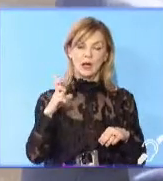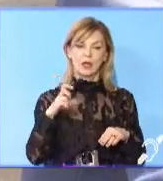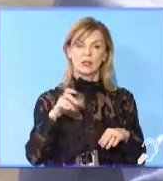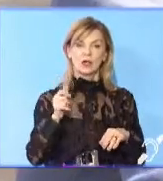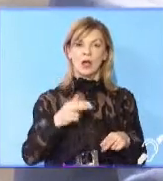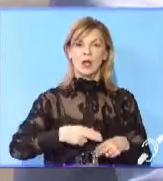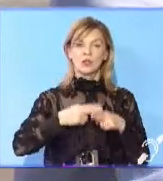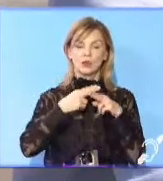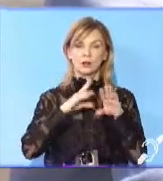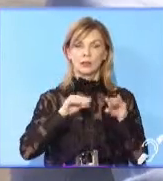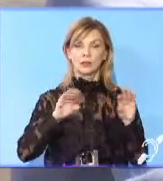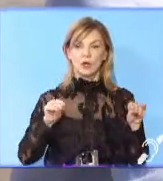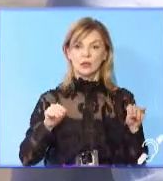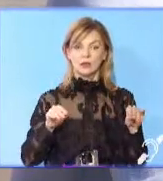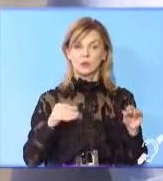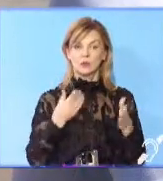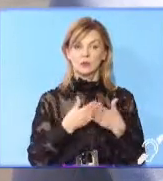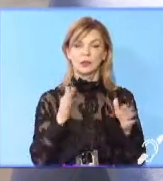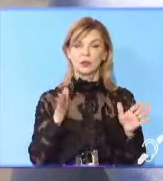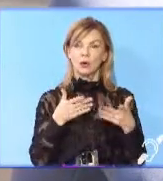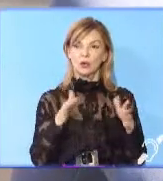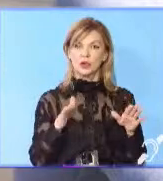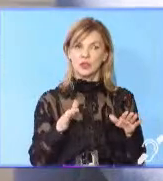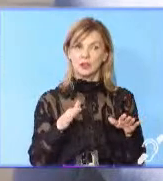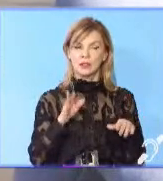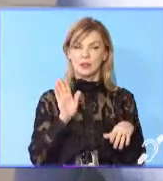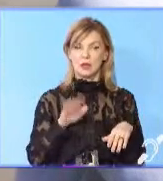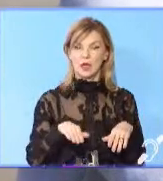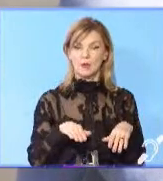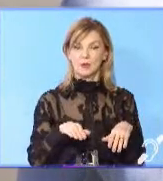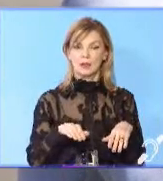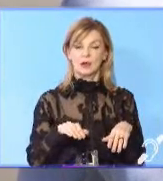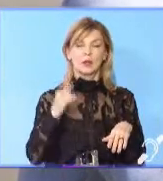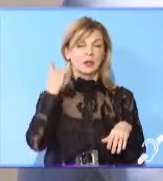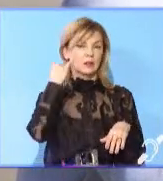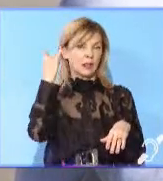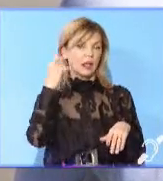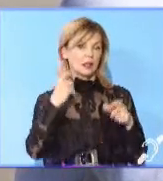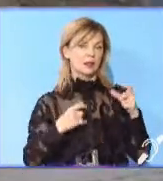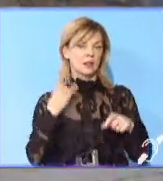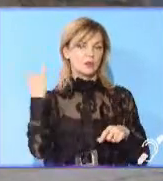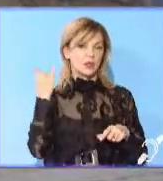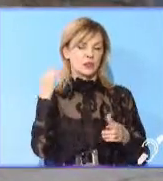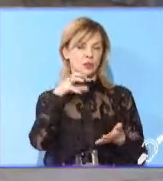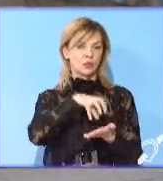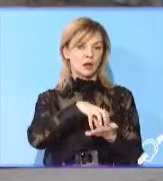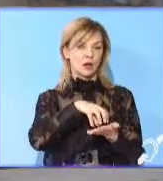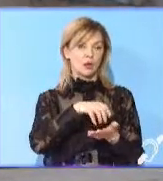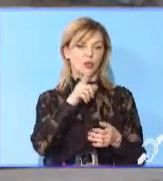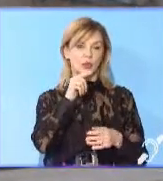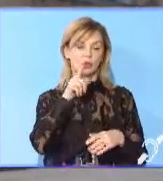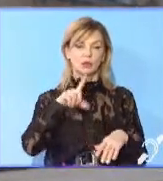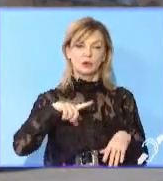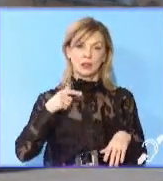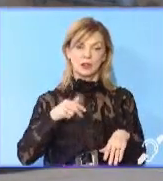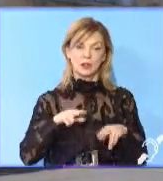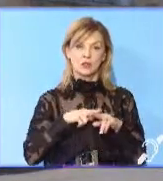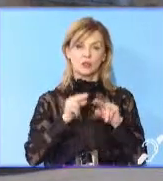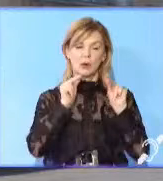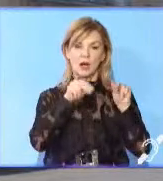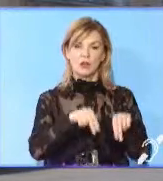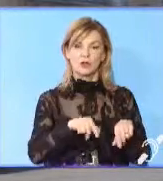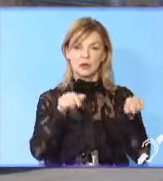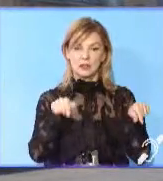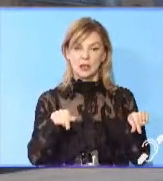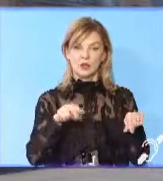Și ajută foarte mult pentru oricine să aibă cea mai mică idee despre istoria locului, de unde ești, cum ai ajuns aici